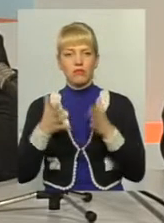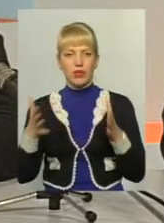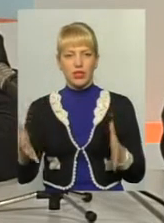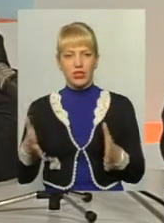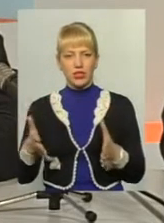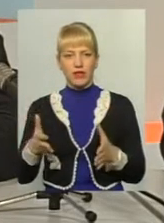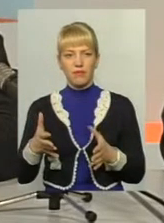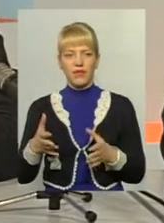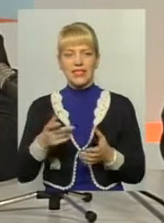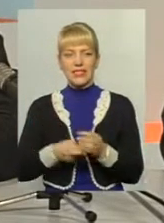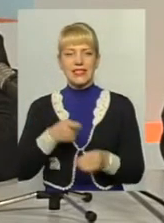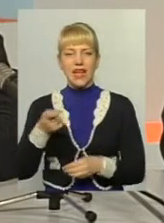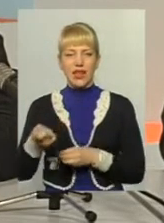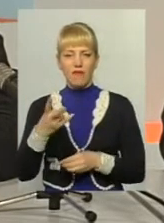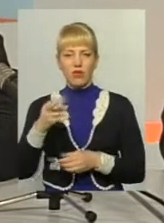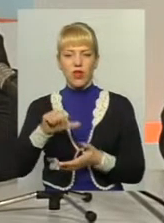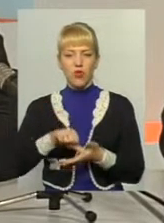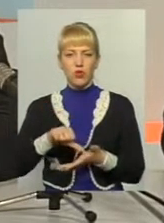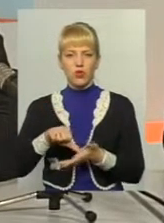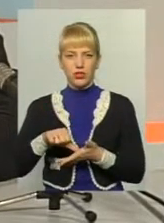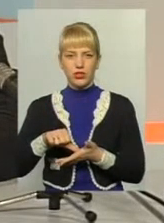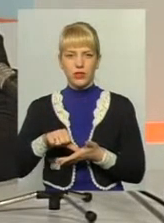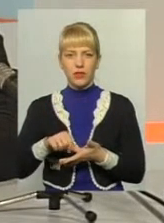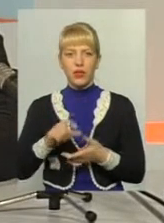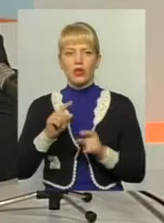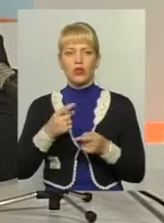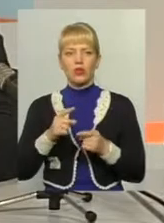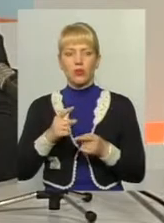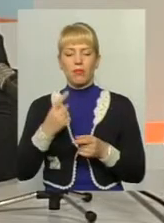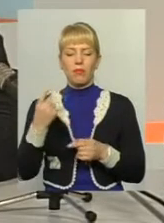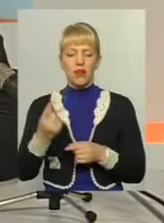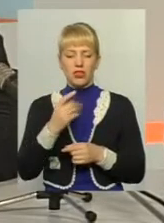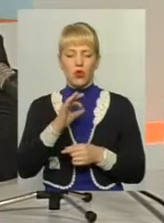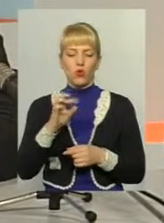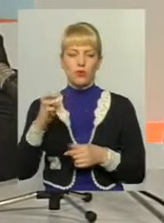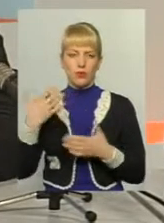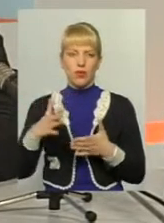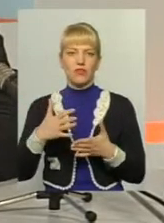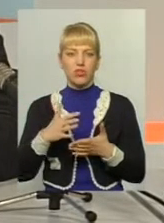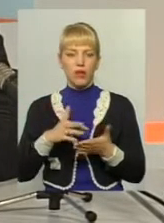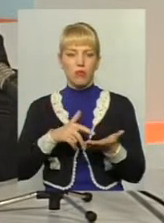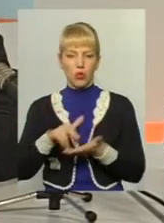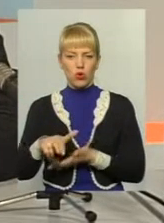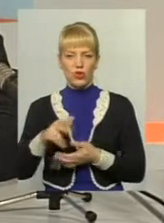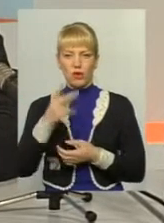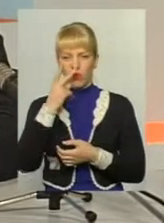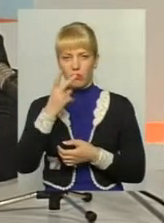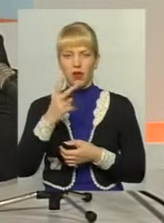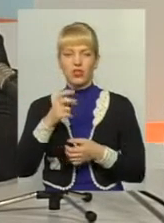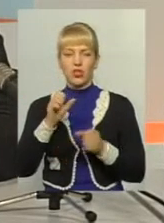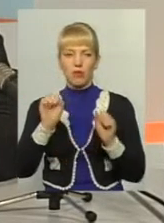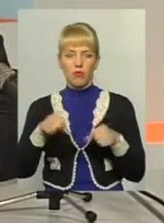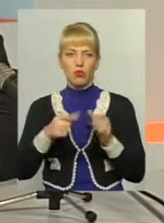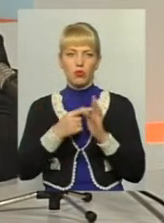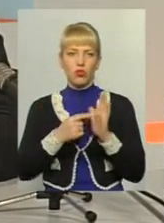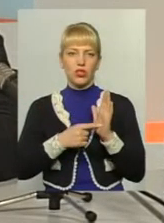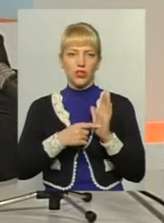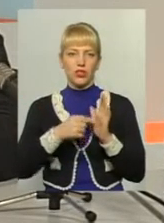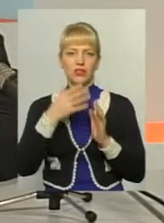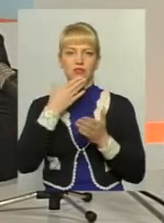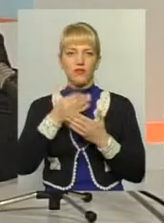там 50 на 50. Але взагалі, і зараз дуже вона, до речі, актуальна діє. Я думаю, що в цьому році